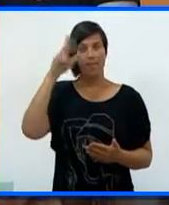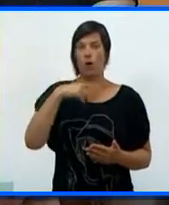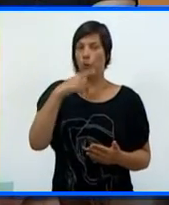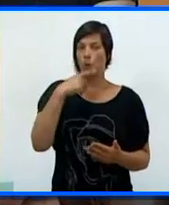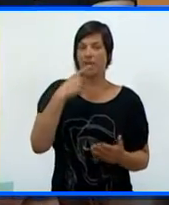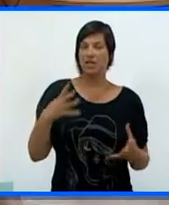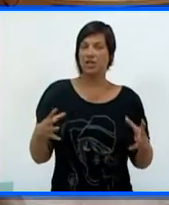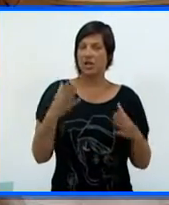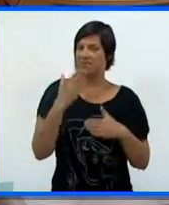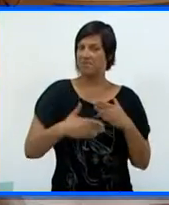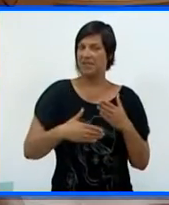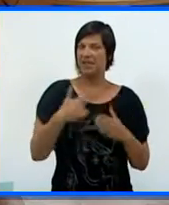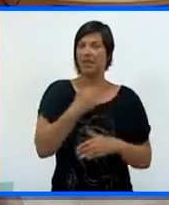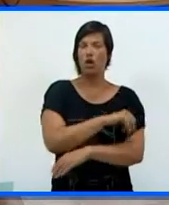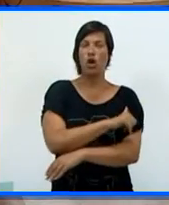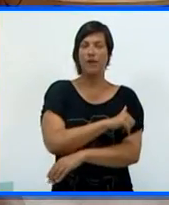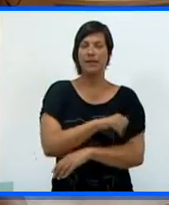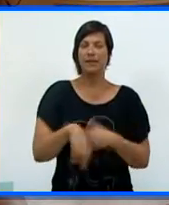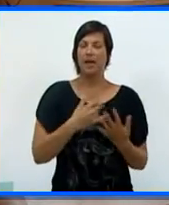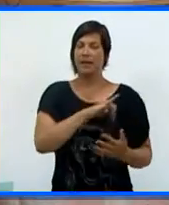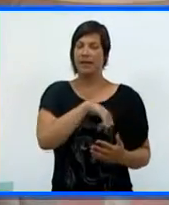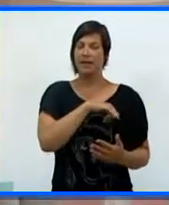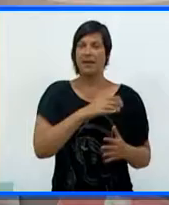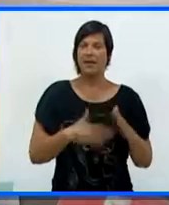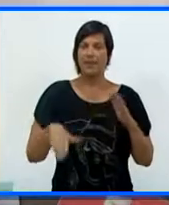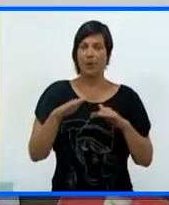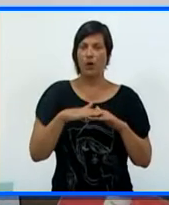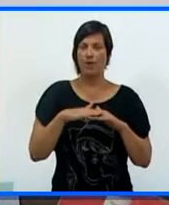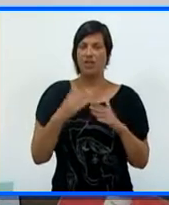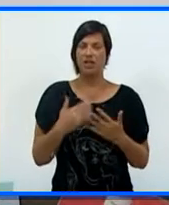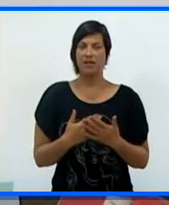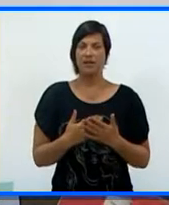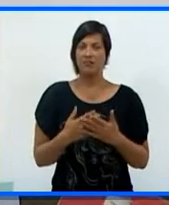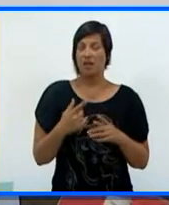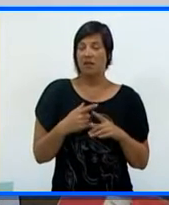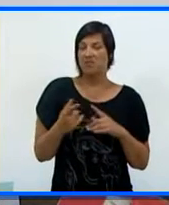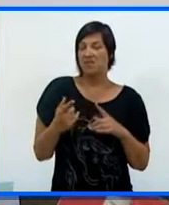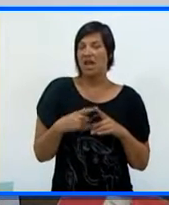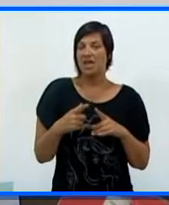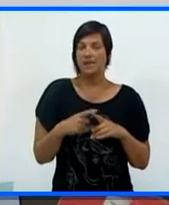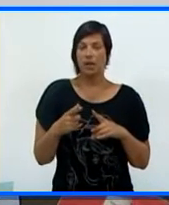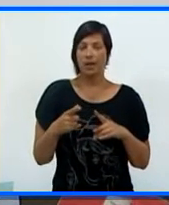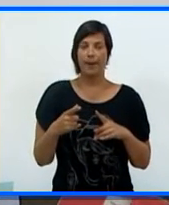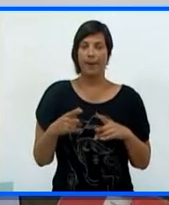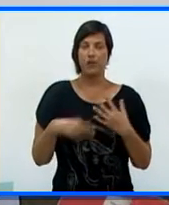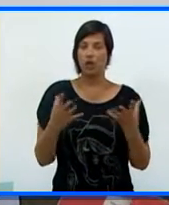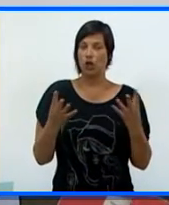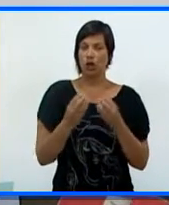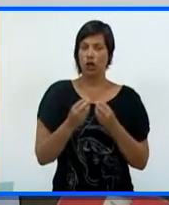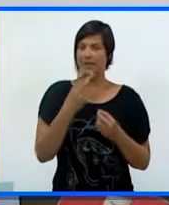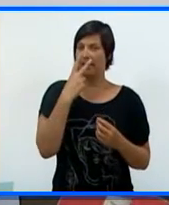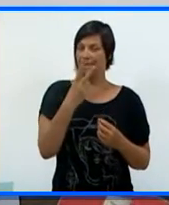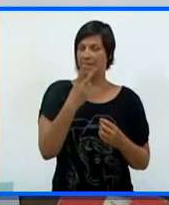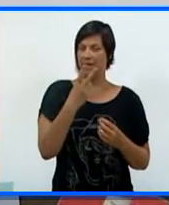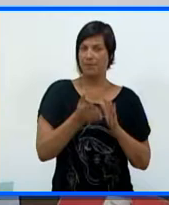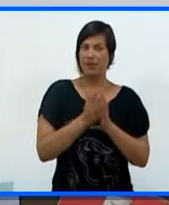reći da zadnjih godina je interes povećan, čisto iz razloga što dosta